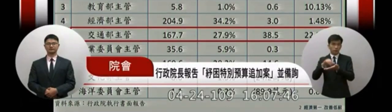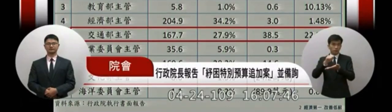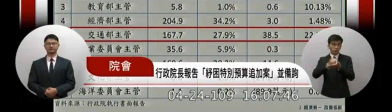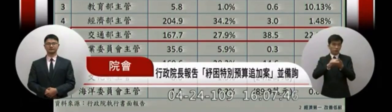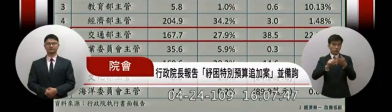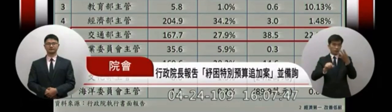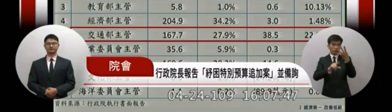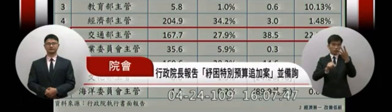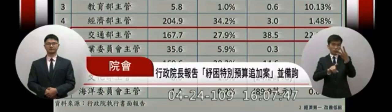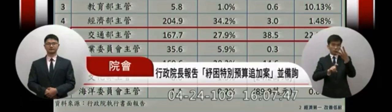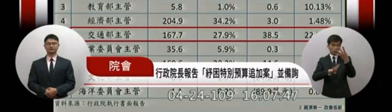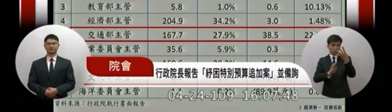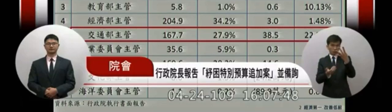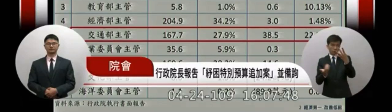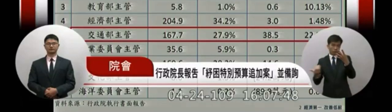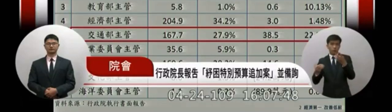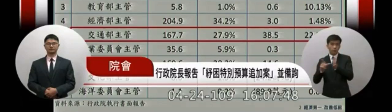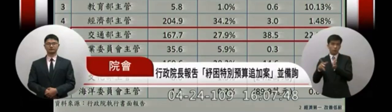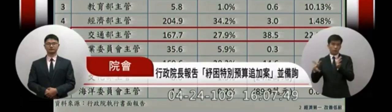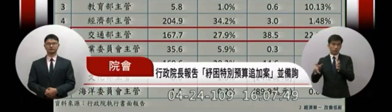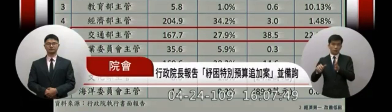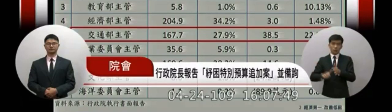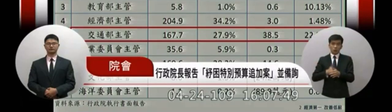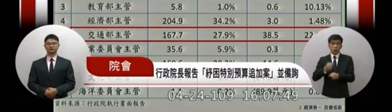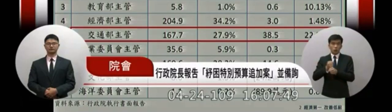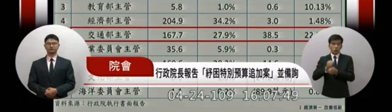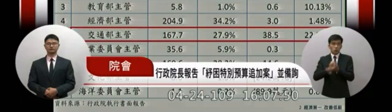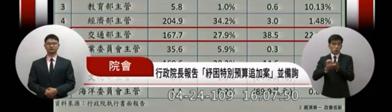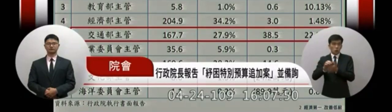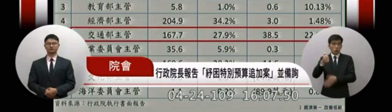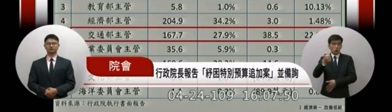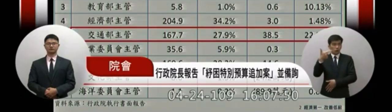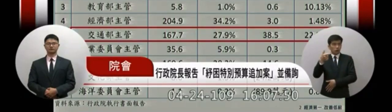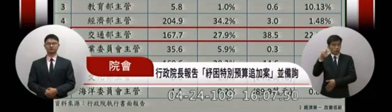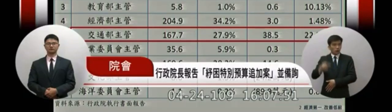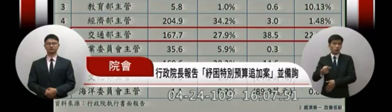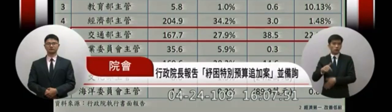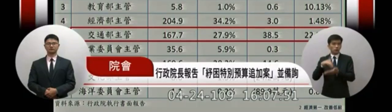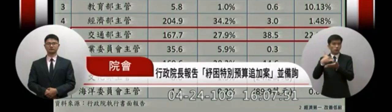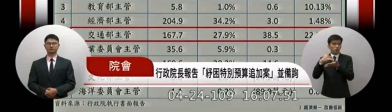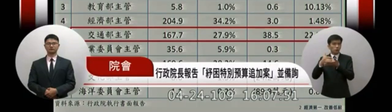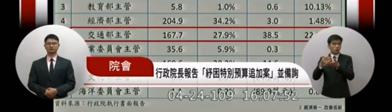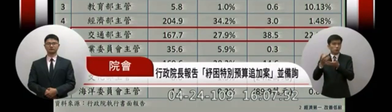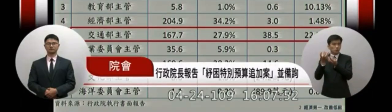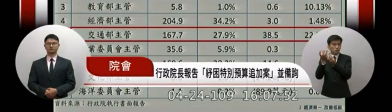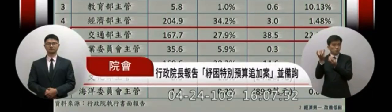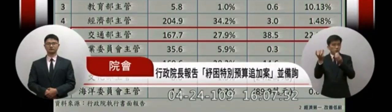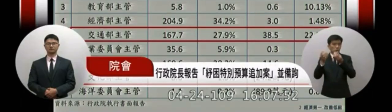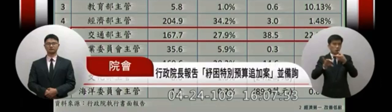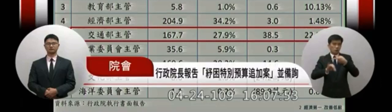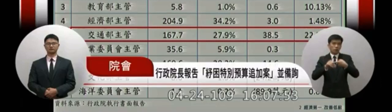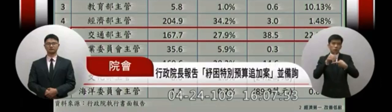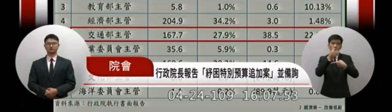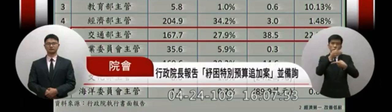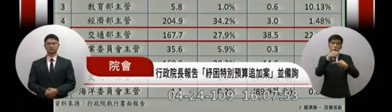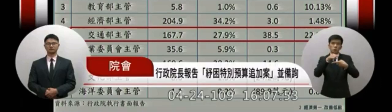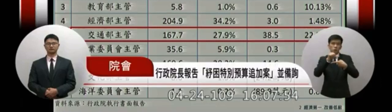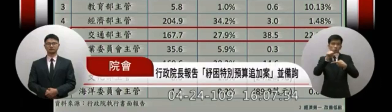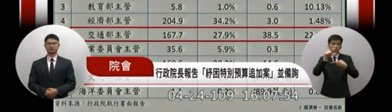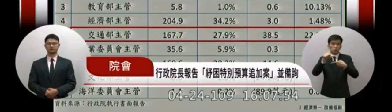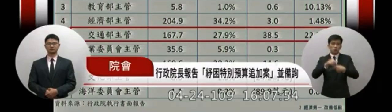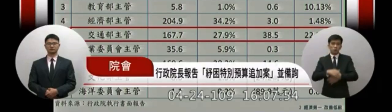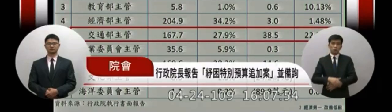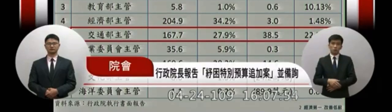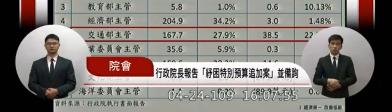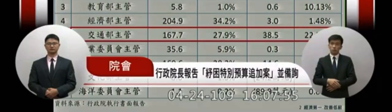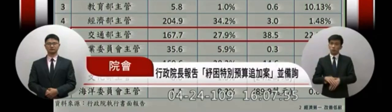4月14号真正执行的金额只有57亿，执行的比例只有9.55%。那最高